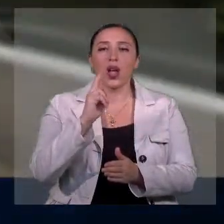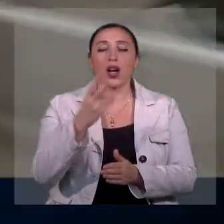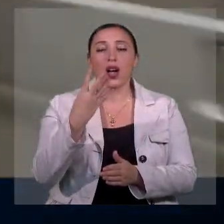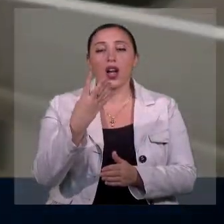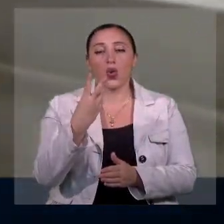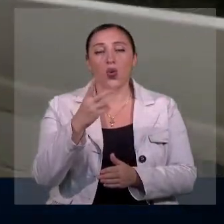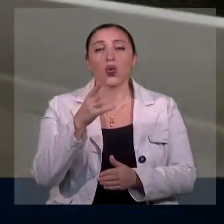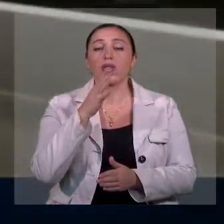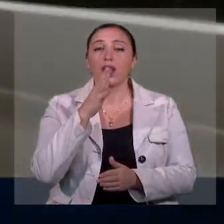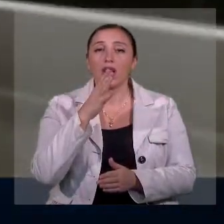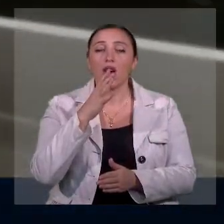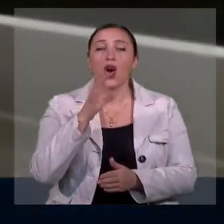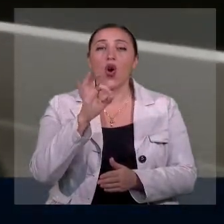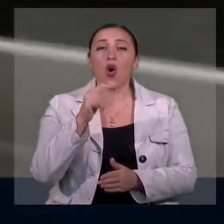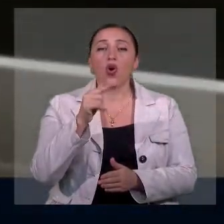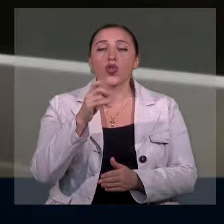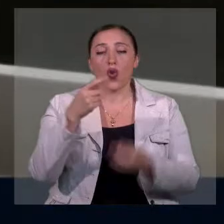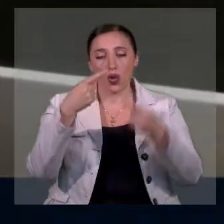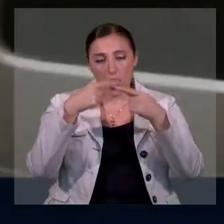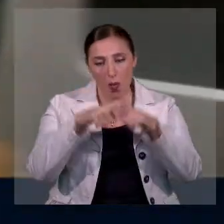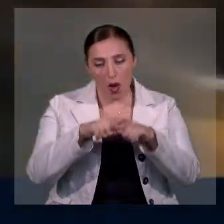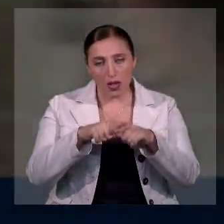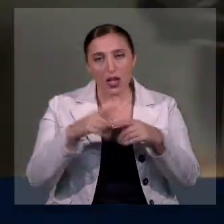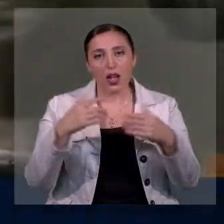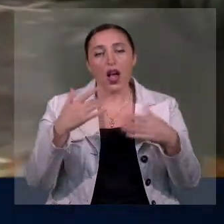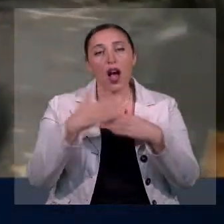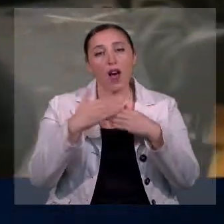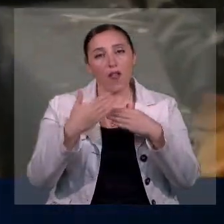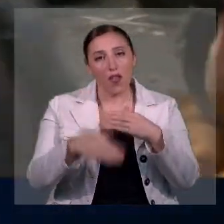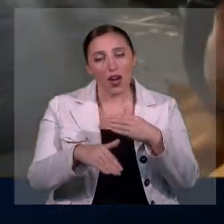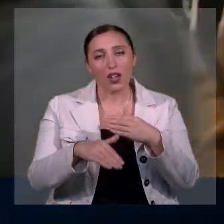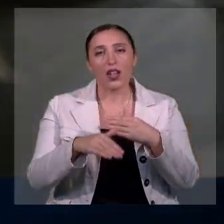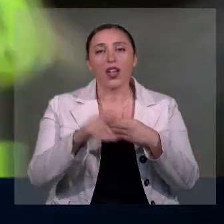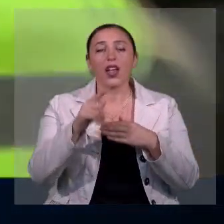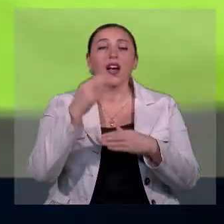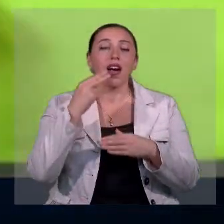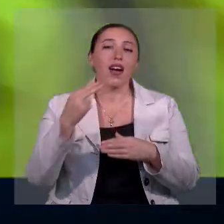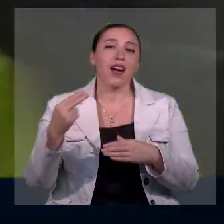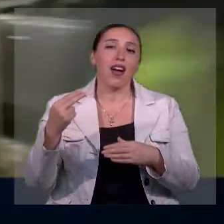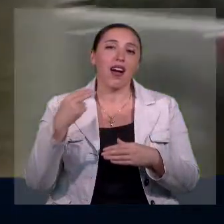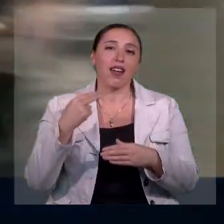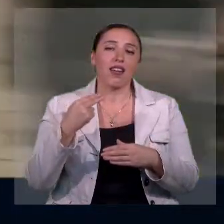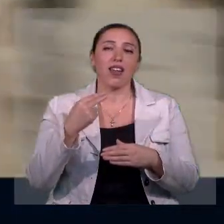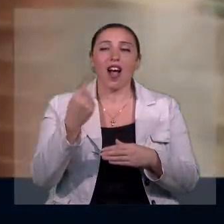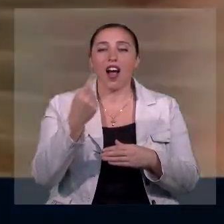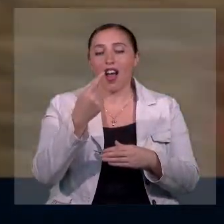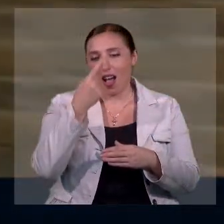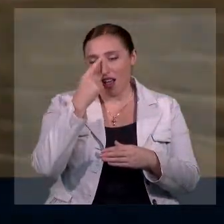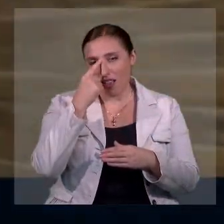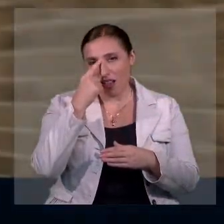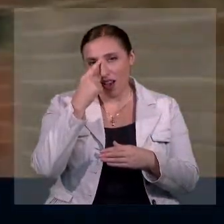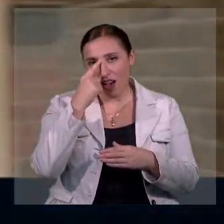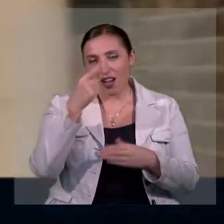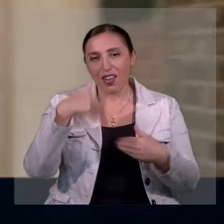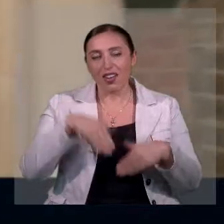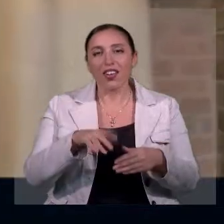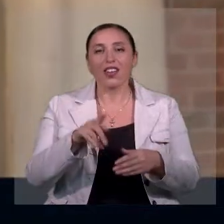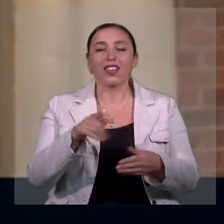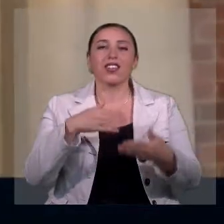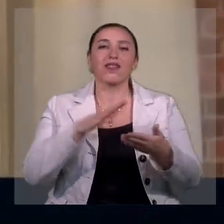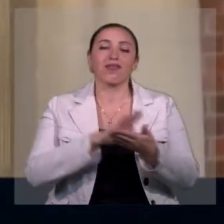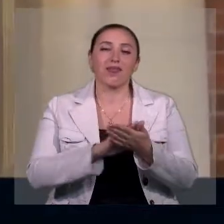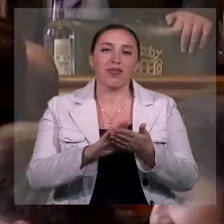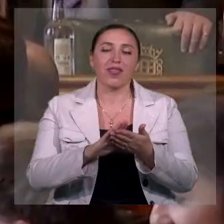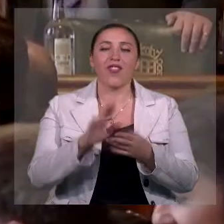տարեկան է, ավարտել է Օքսվորդի համալսարանը, այսպիսով Ռիշի Սունակը Մեծ Բրիտանիայի առաջին հնդկական ցակում ունեցող վարչապետը կլինի։